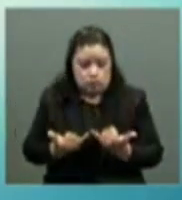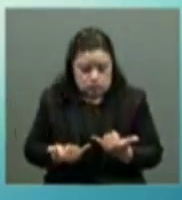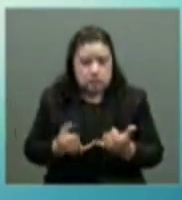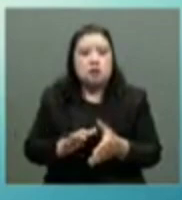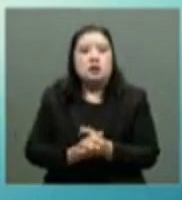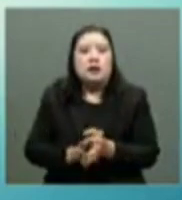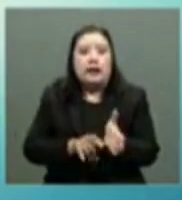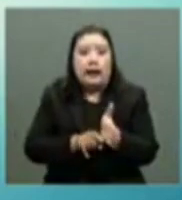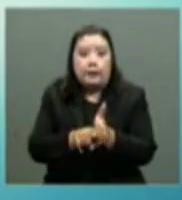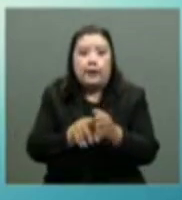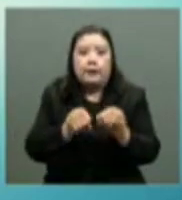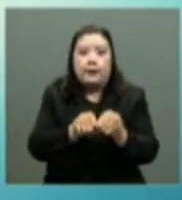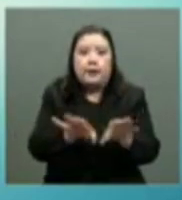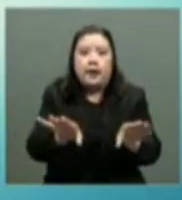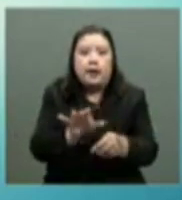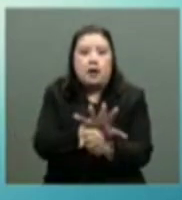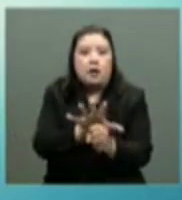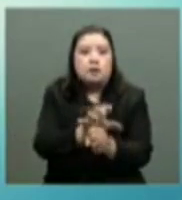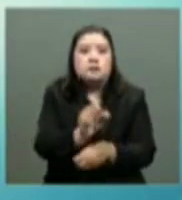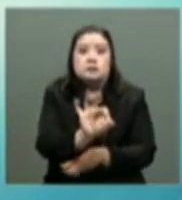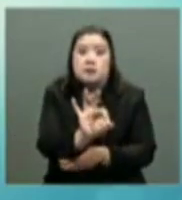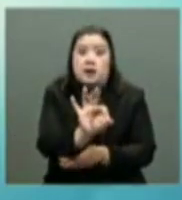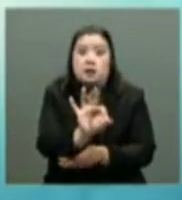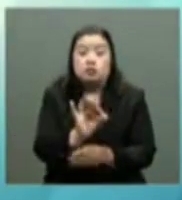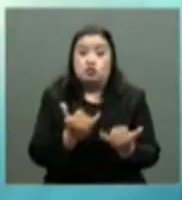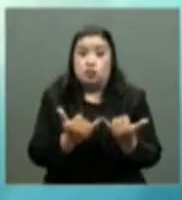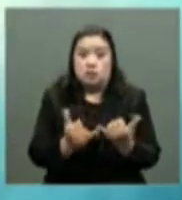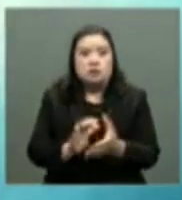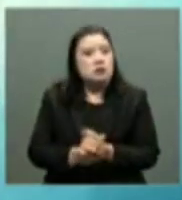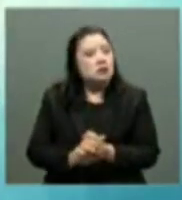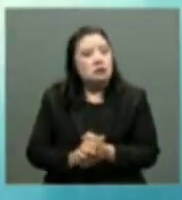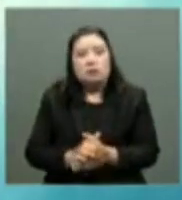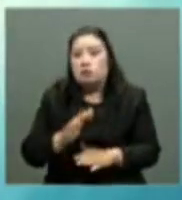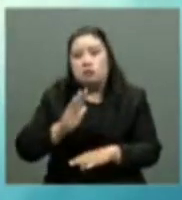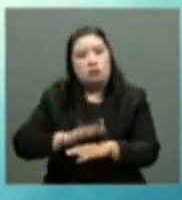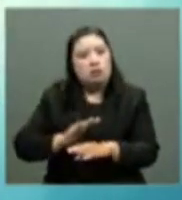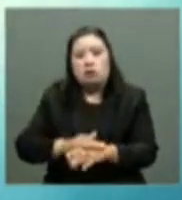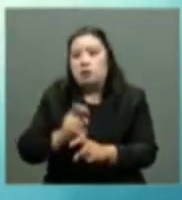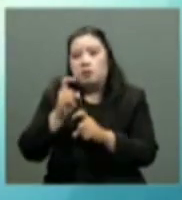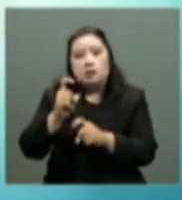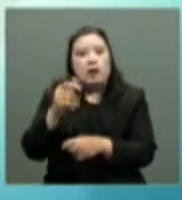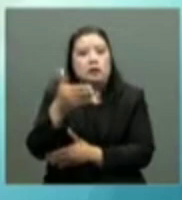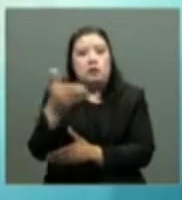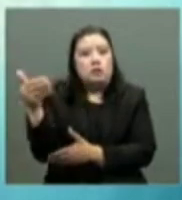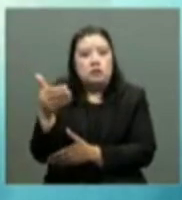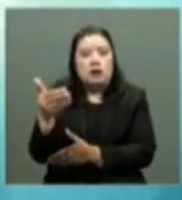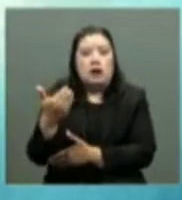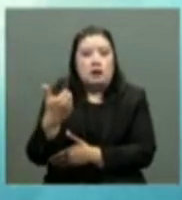พร่ระบาดของโรคติดเชื้อไวรัสโคโรนา2019เป็นภัยพิบัติแห่งชาติและได้ออกพระ